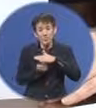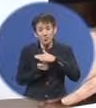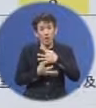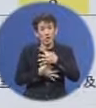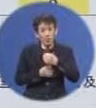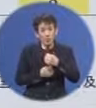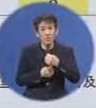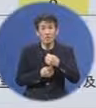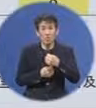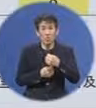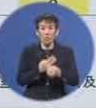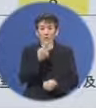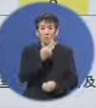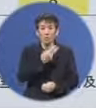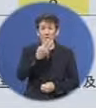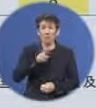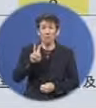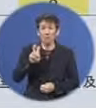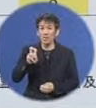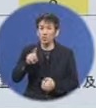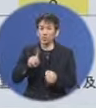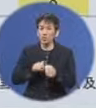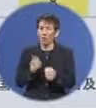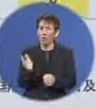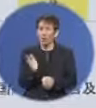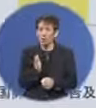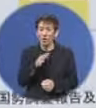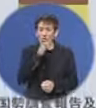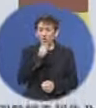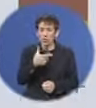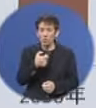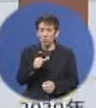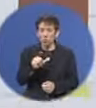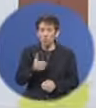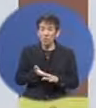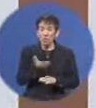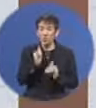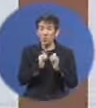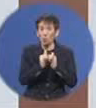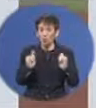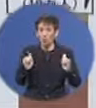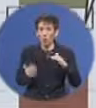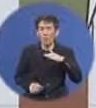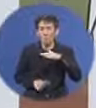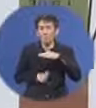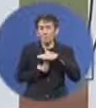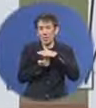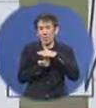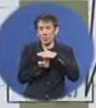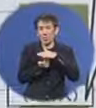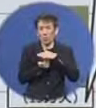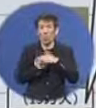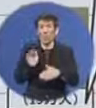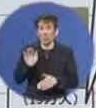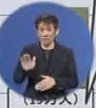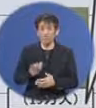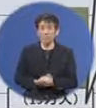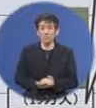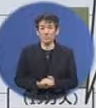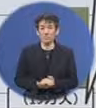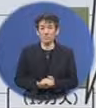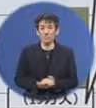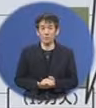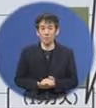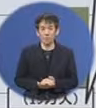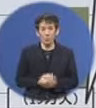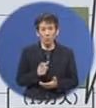と、2020年ぐらいに65歳以上の人が、一番高くなるはずなんですね。 はい、 でど